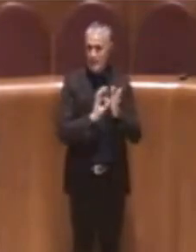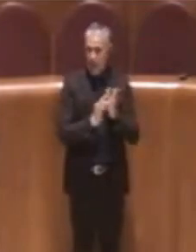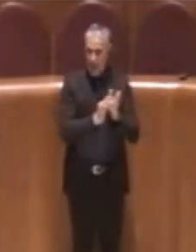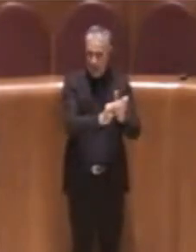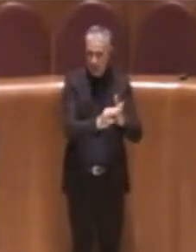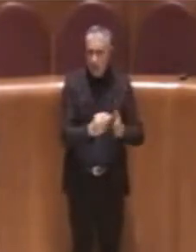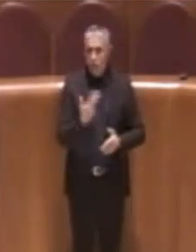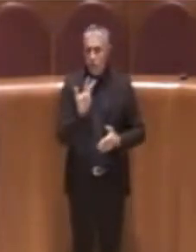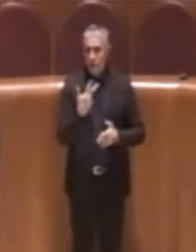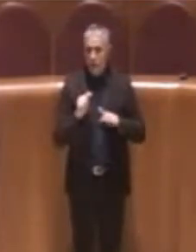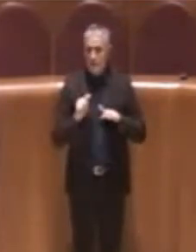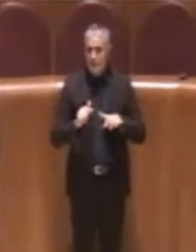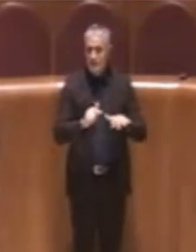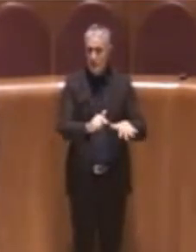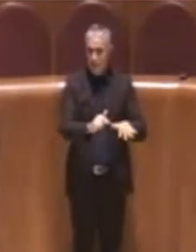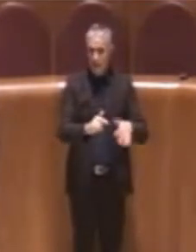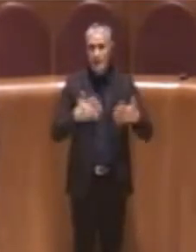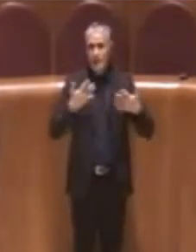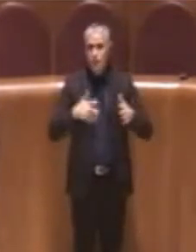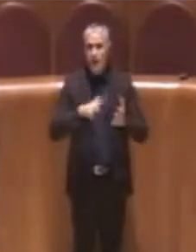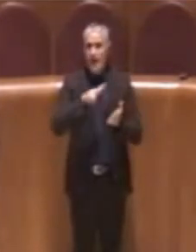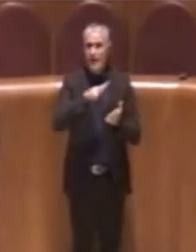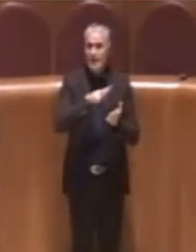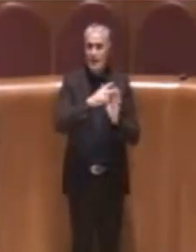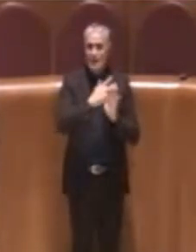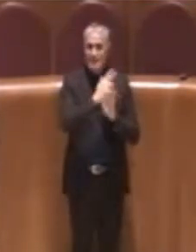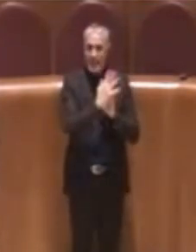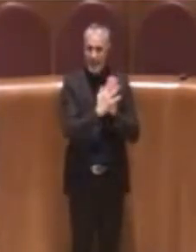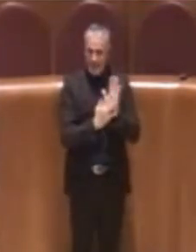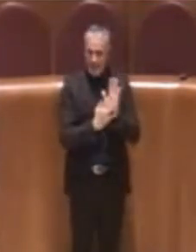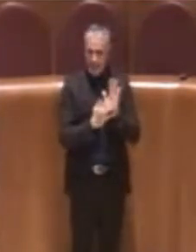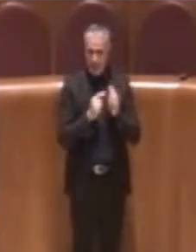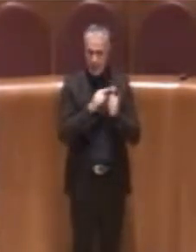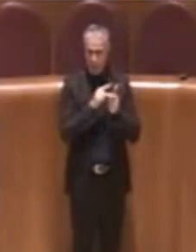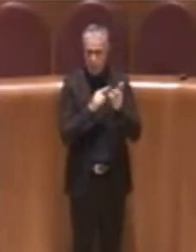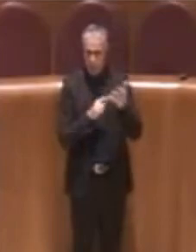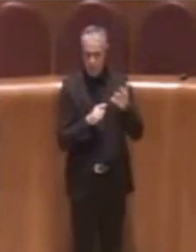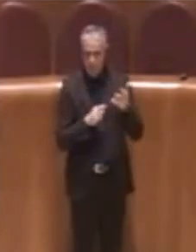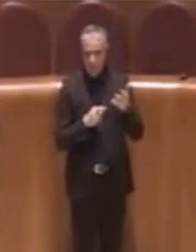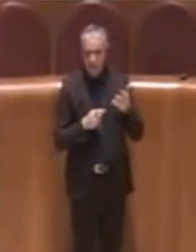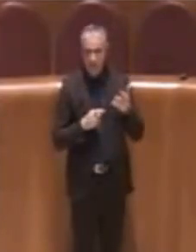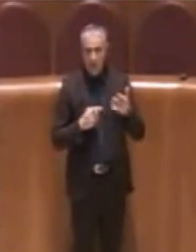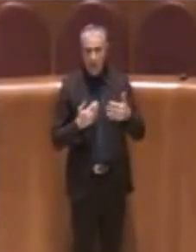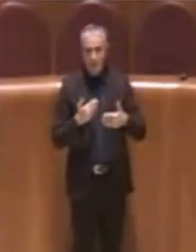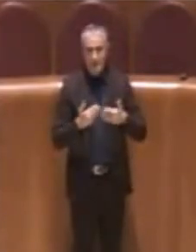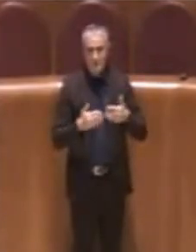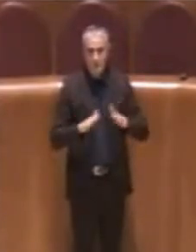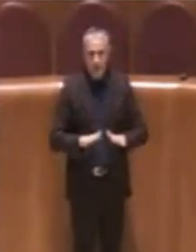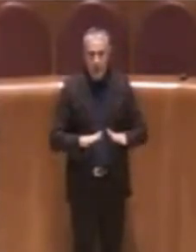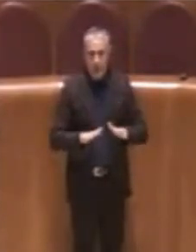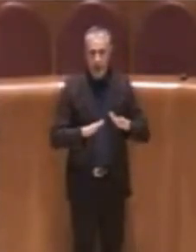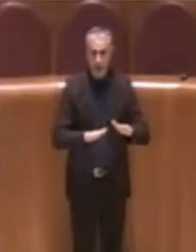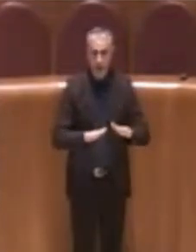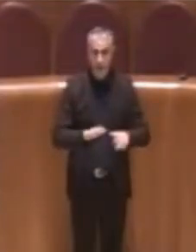che c'era stato diverse delibere in aula che avevano rallentato un po' la macchina. Veniamo a sapere